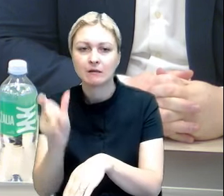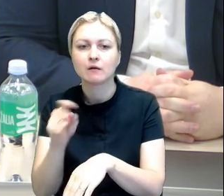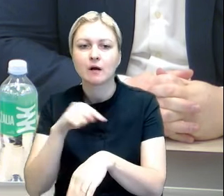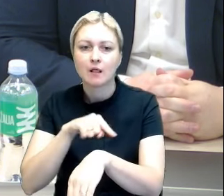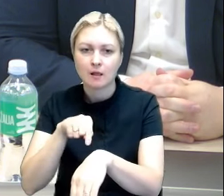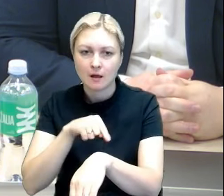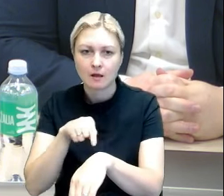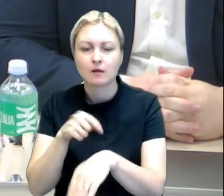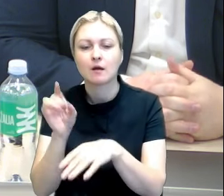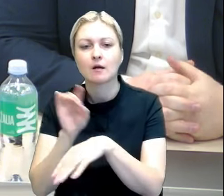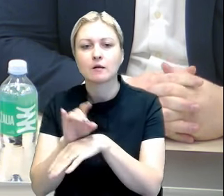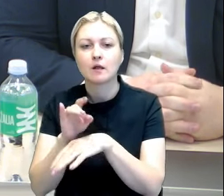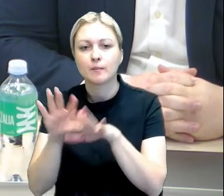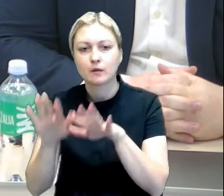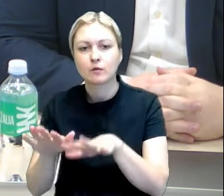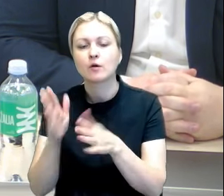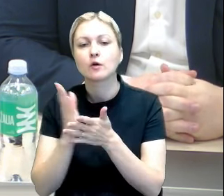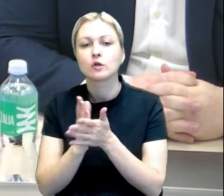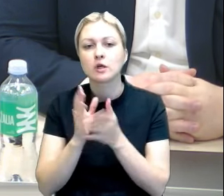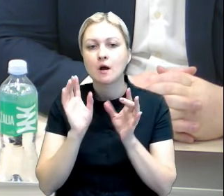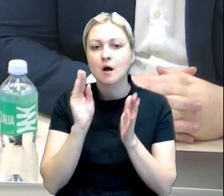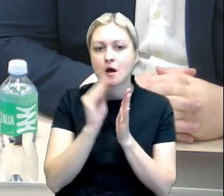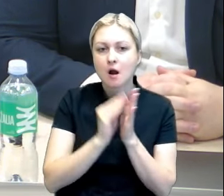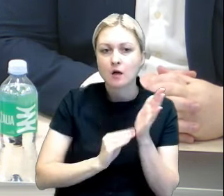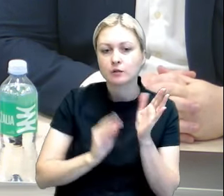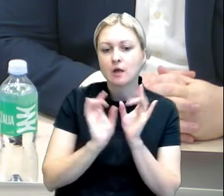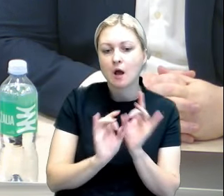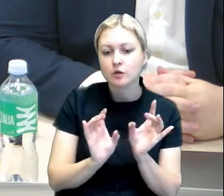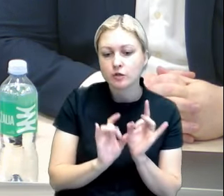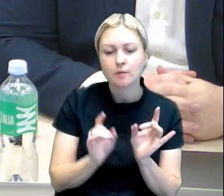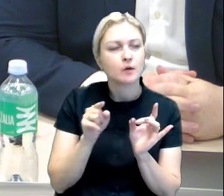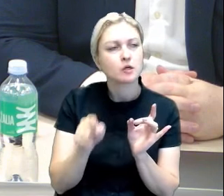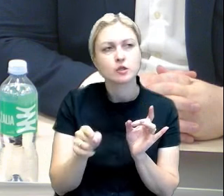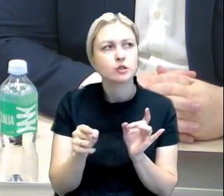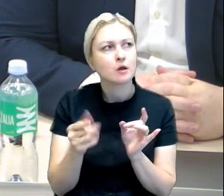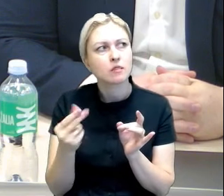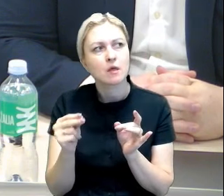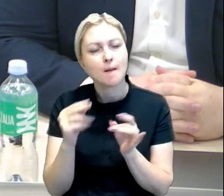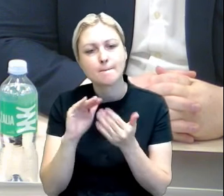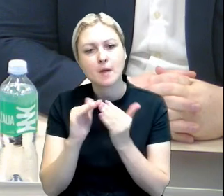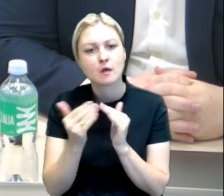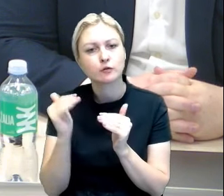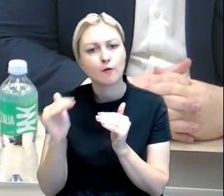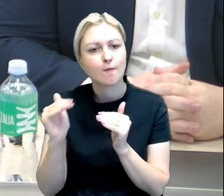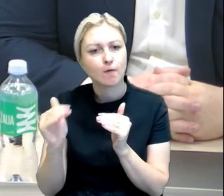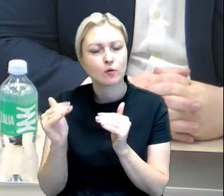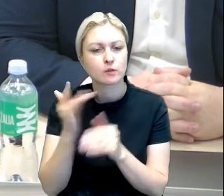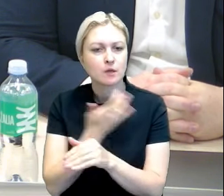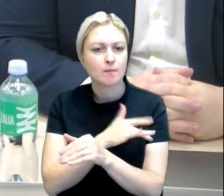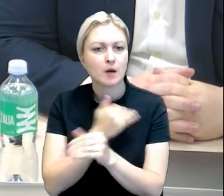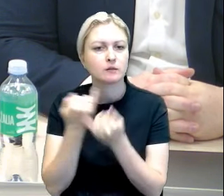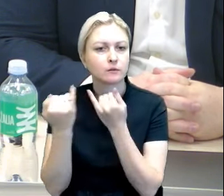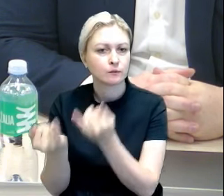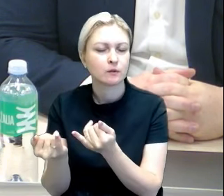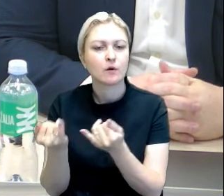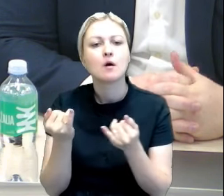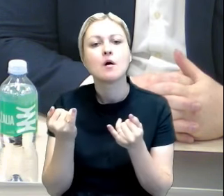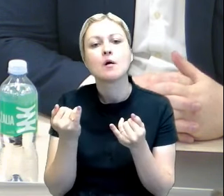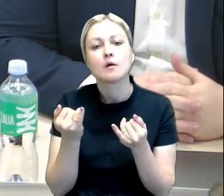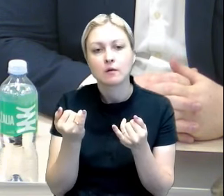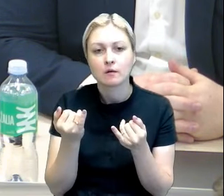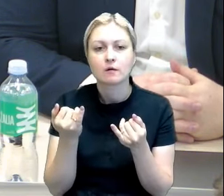iškinamajam rašte vienam punkte parašyta kad tai nėra miest a funkcijas šias paslaugas teikti tai manytumėm